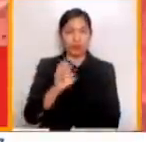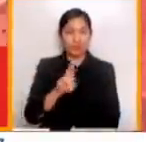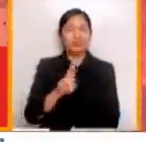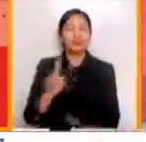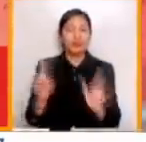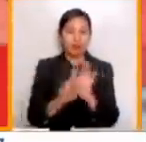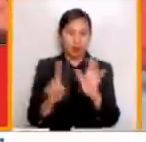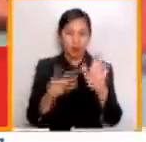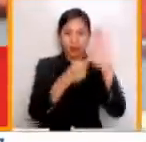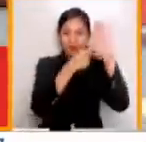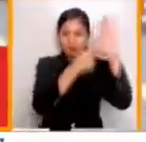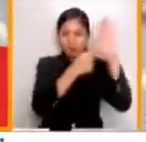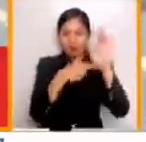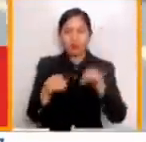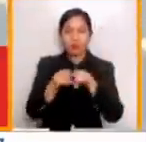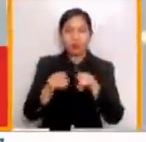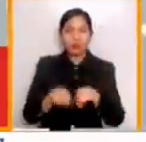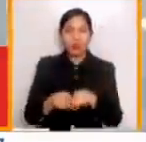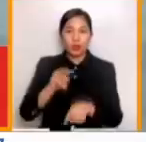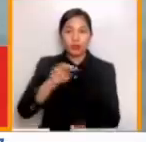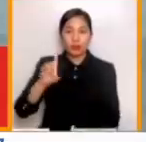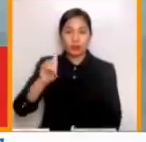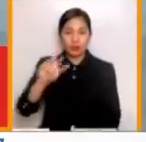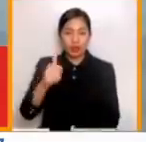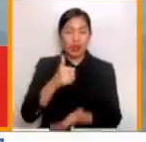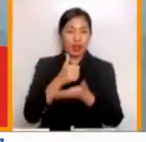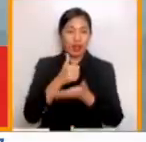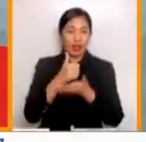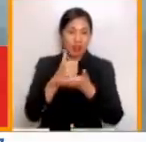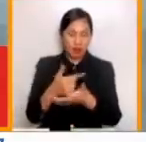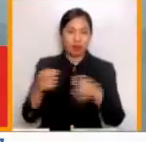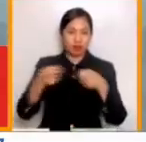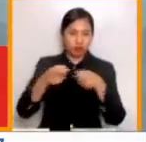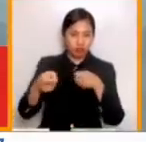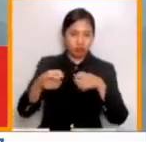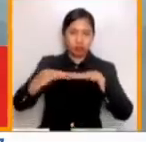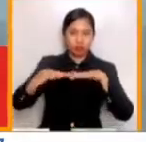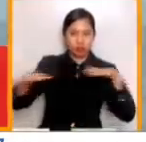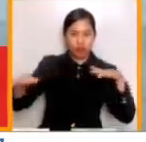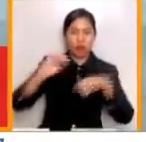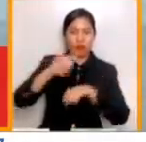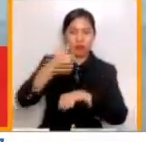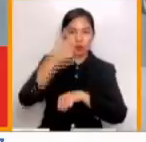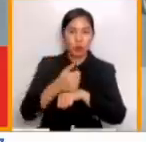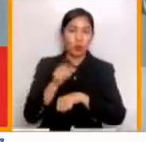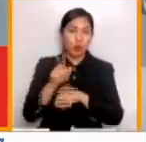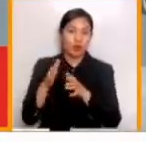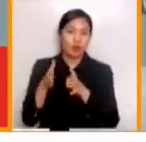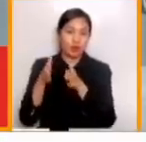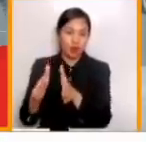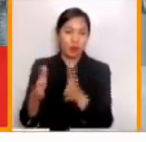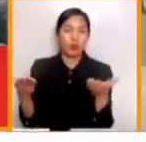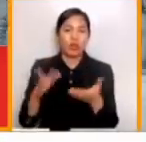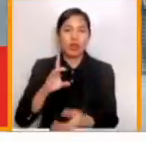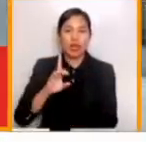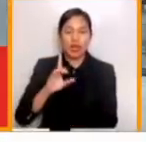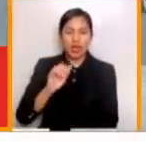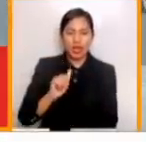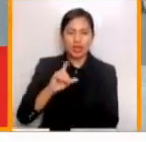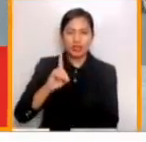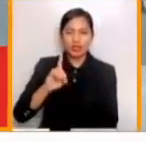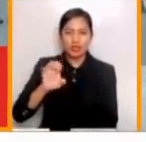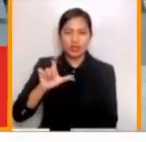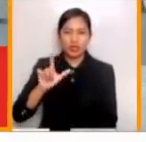MMDA sa pagmamando sa daloy ng trapiko, magpapatupad ng one-way traffic scheme sa A. De La Rama mula V. Soto Street